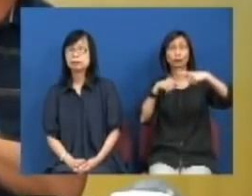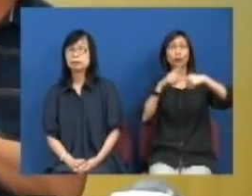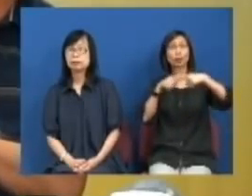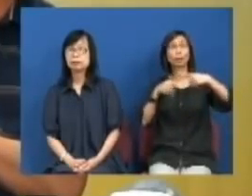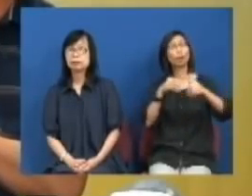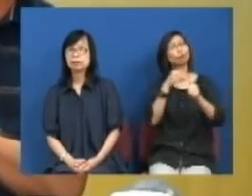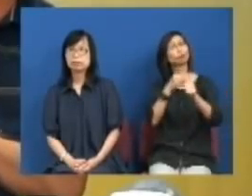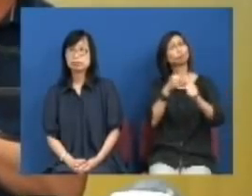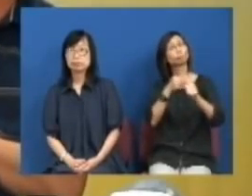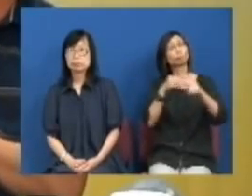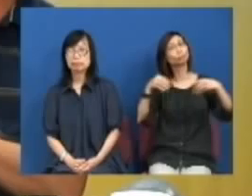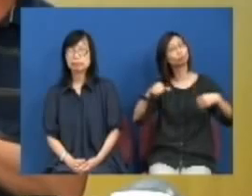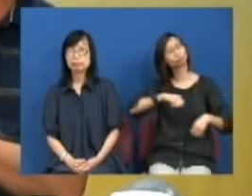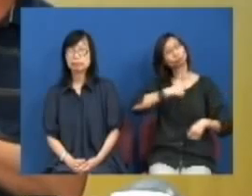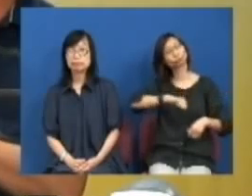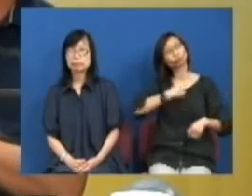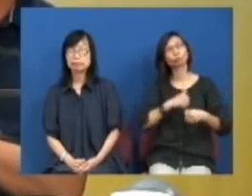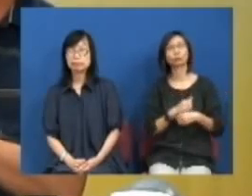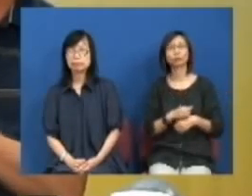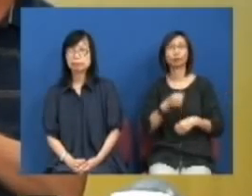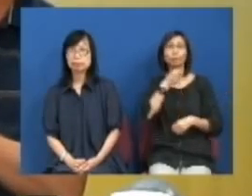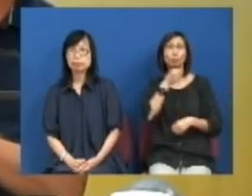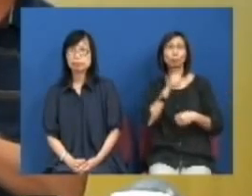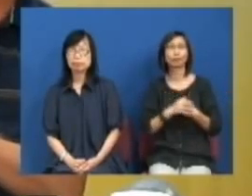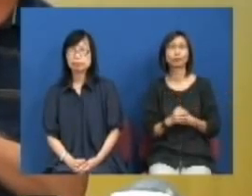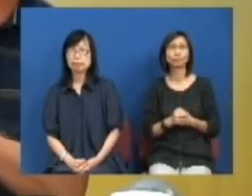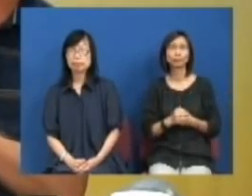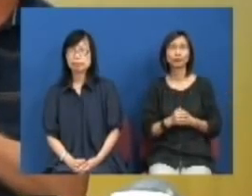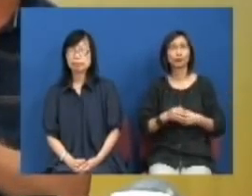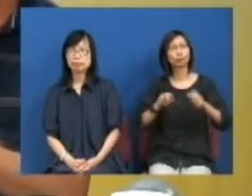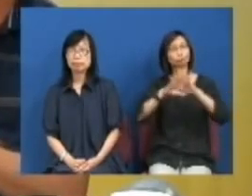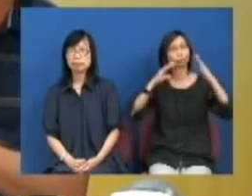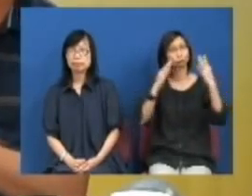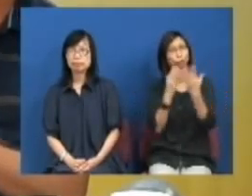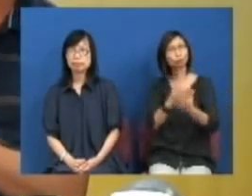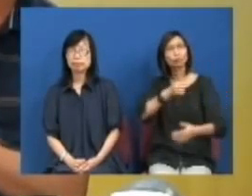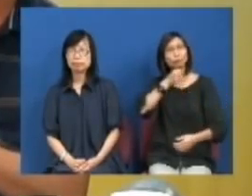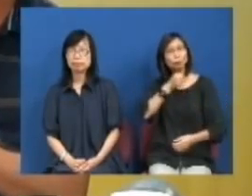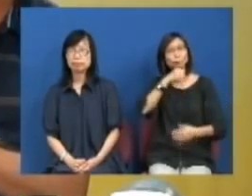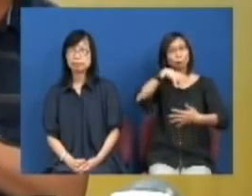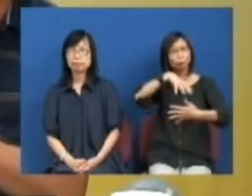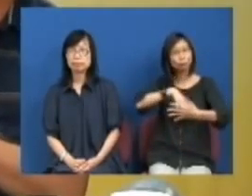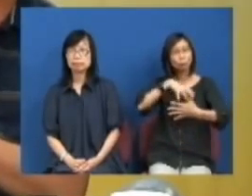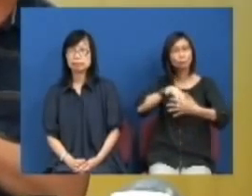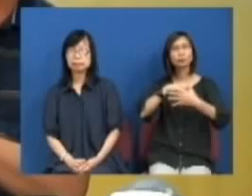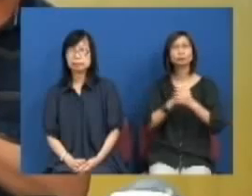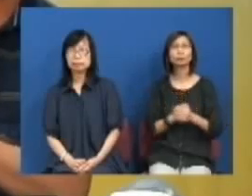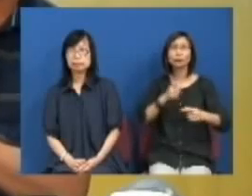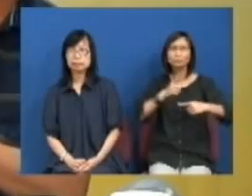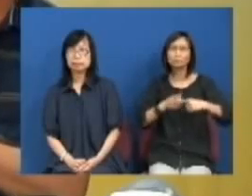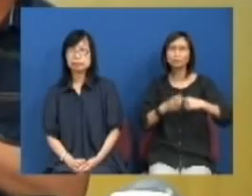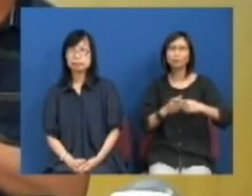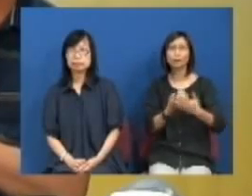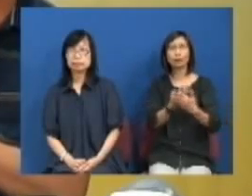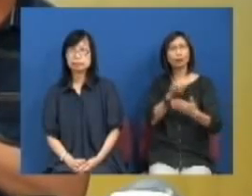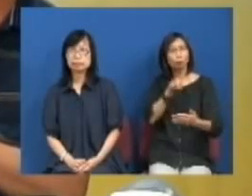問。咁我諗當然其實最主要一樣嘢就係話，其實成個訪問響呢段時間裏邊即係進行，或者其實都好近六四啊，